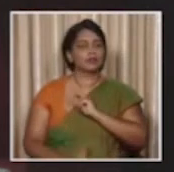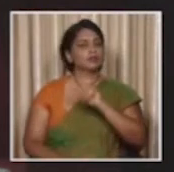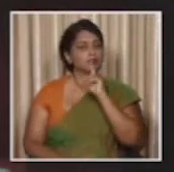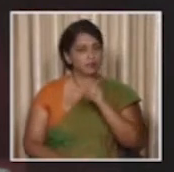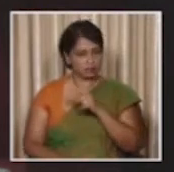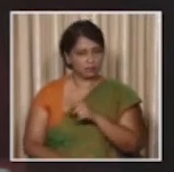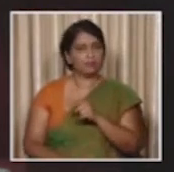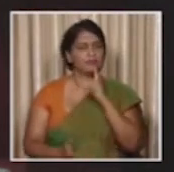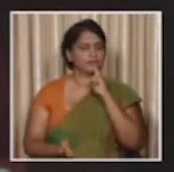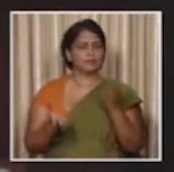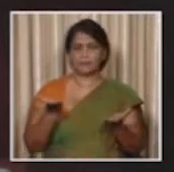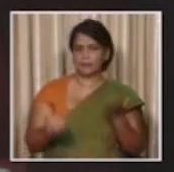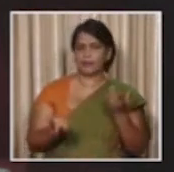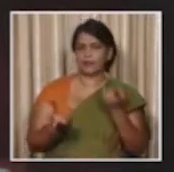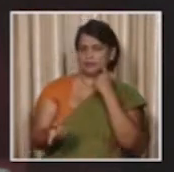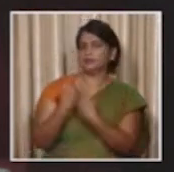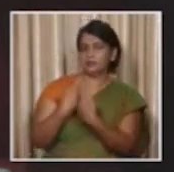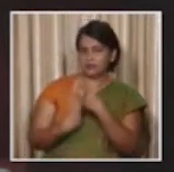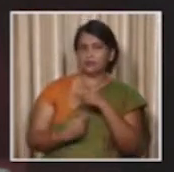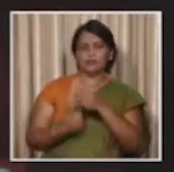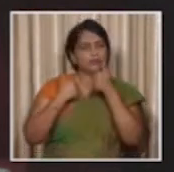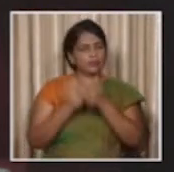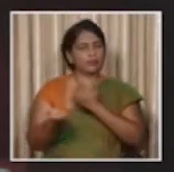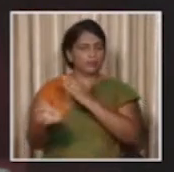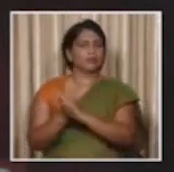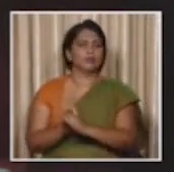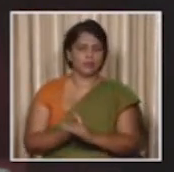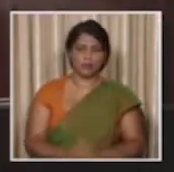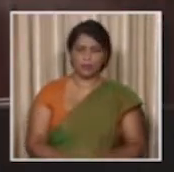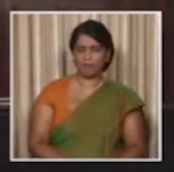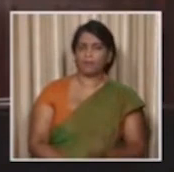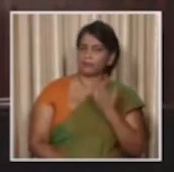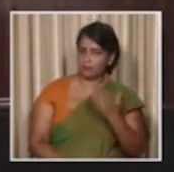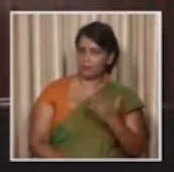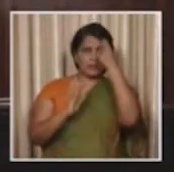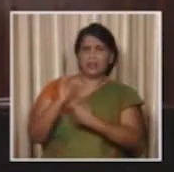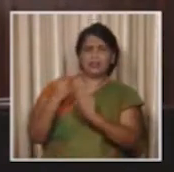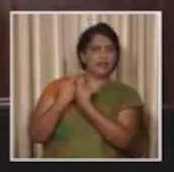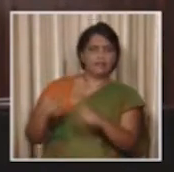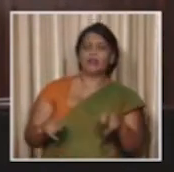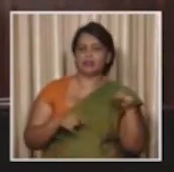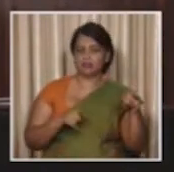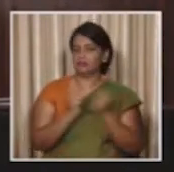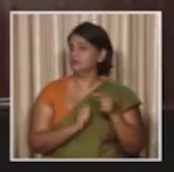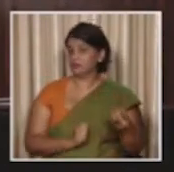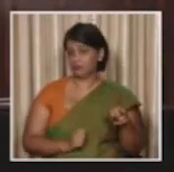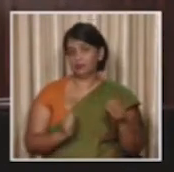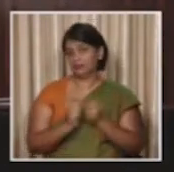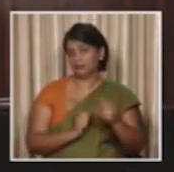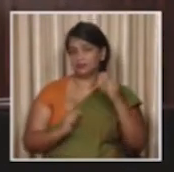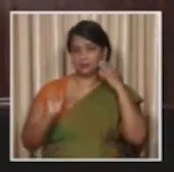කරනවා. හොඳයි. අපක්ෂපාතී පරීක්ෂණයක් කරලා සාධාරණත්වය ඉෂ්ට කරන්න කටයුතු කරනවා. හොඳයි. එතුමා ඉෂ්ට කරනවා. ගරු නියෝජ්‍ය